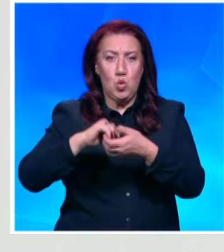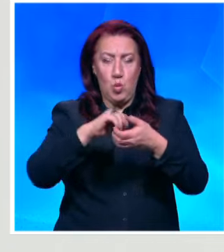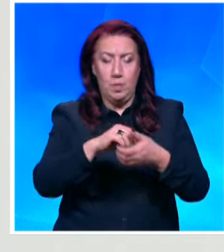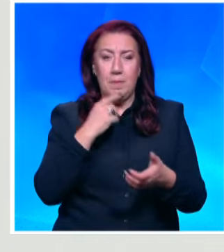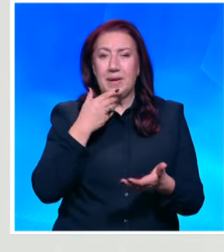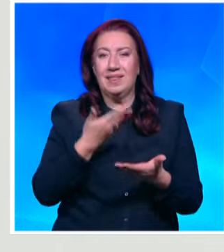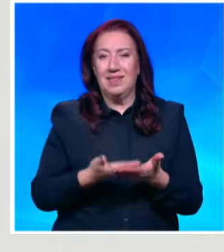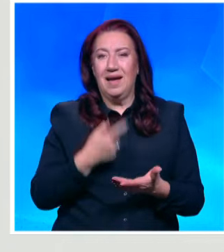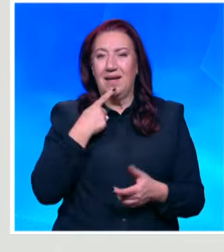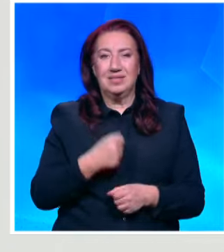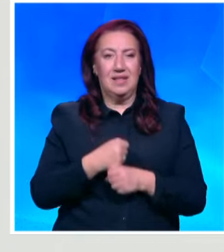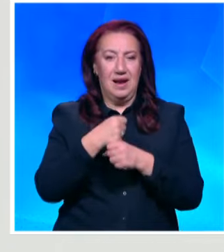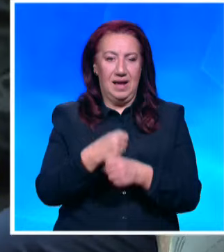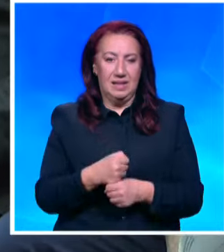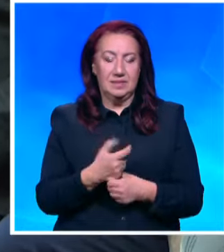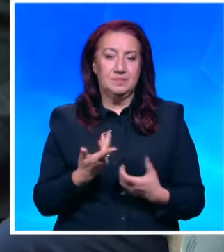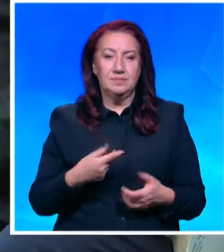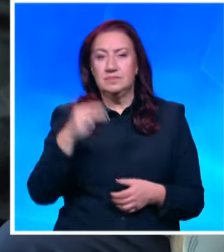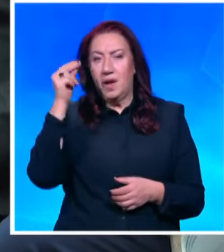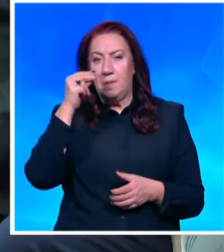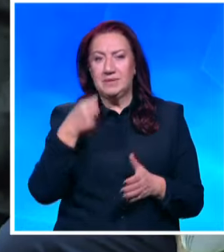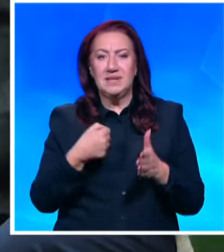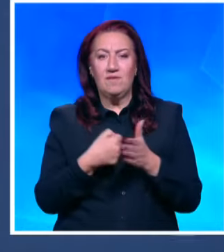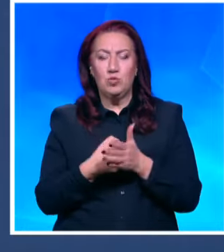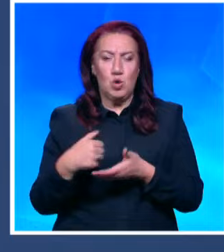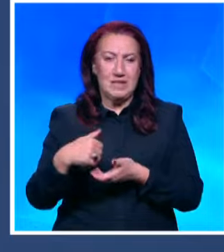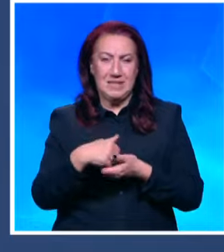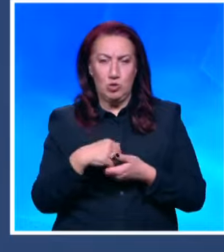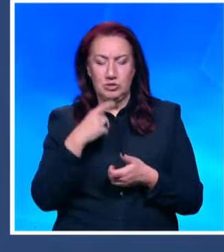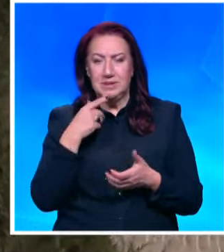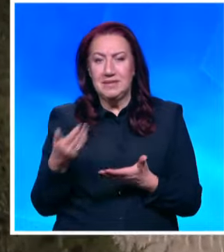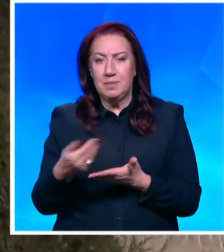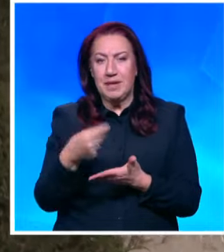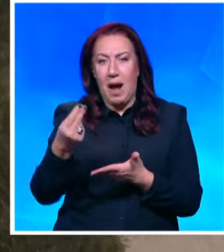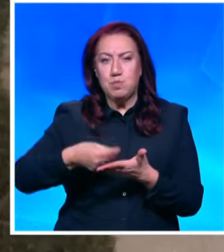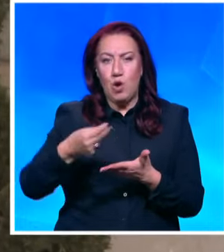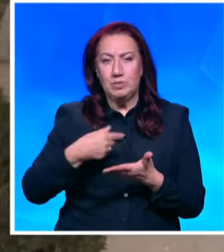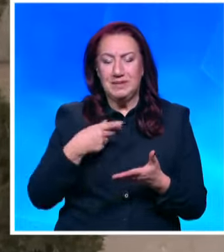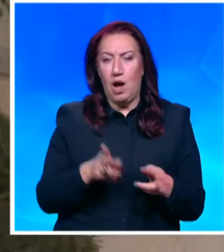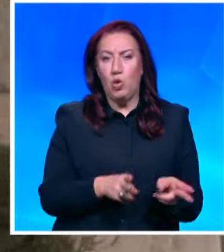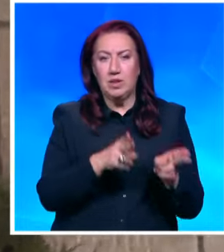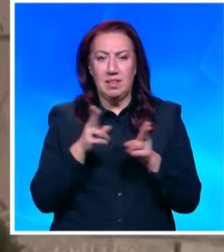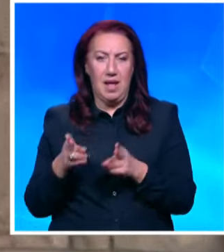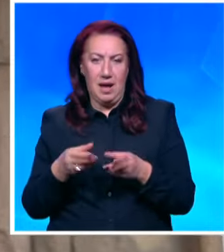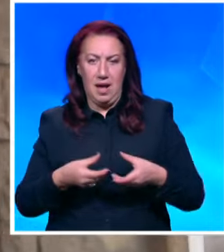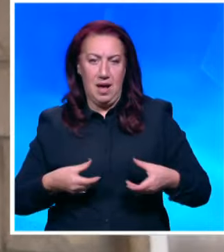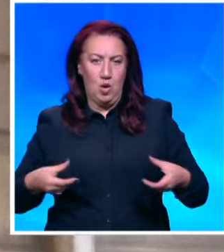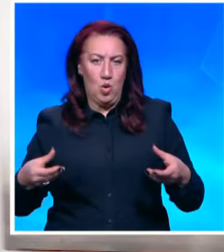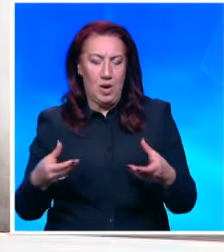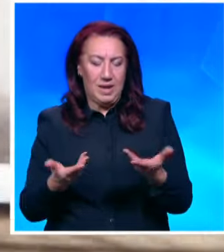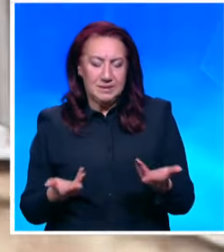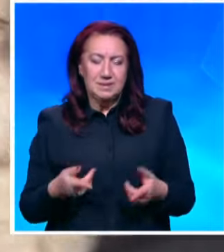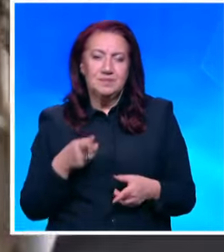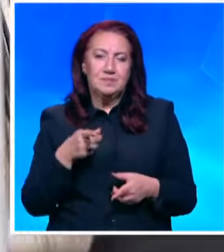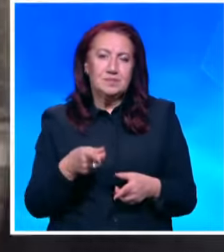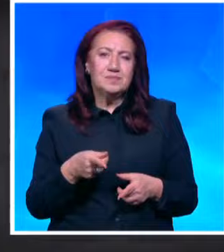Бербатов, Българския футболен съюз събира подписка за отлагане на конгреса, а според изказване на вицепрезидентът Емил Костадинов, не е сега времето